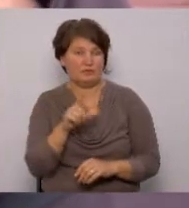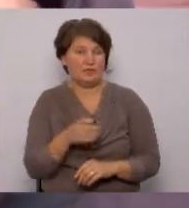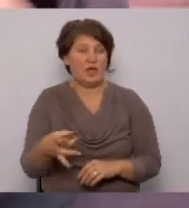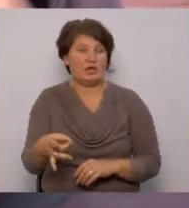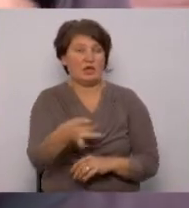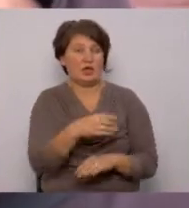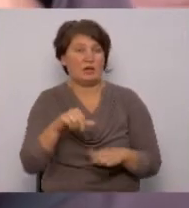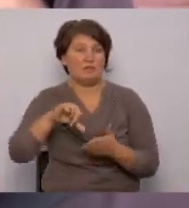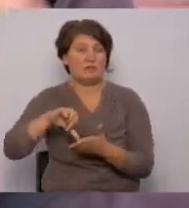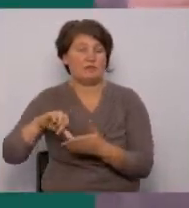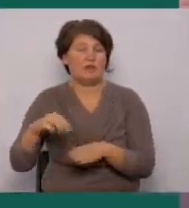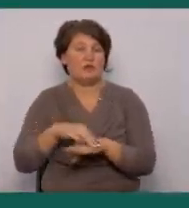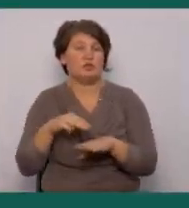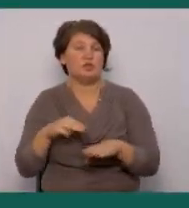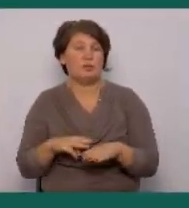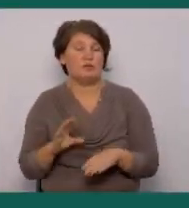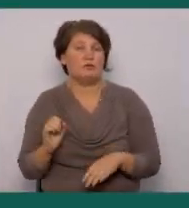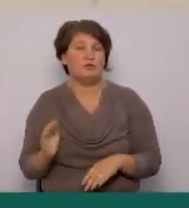регіональними представниками штабів.